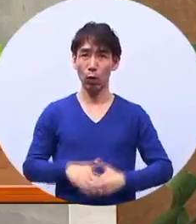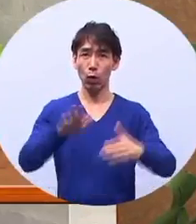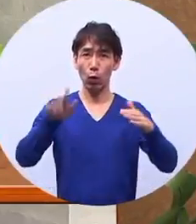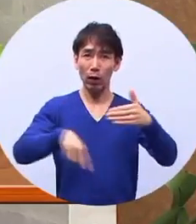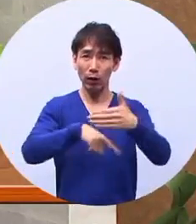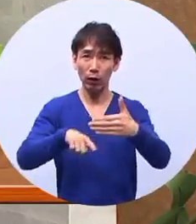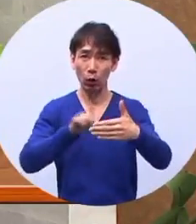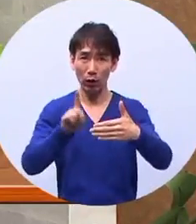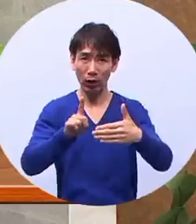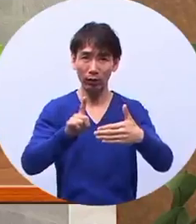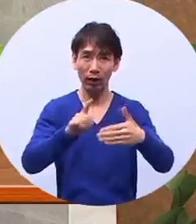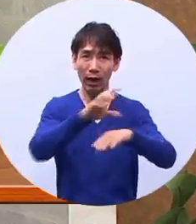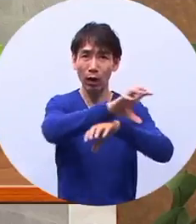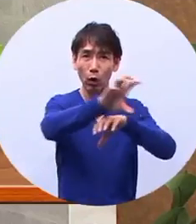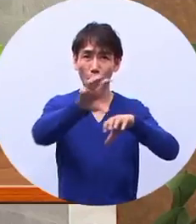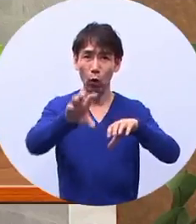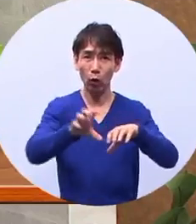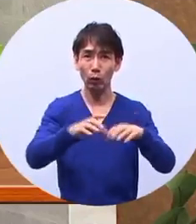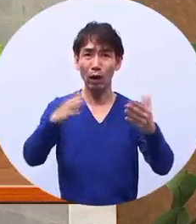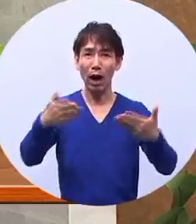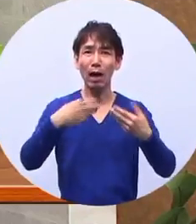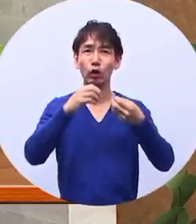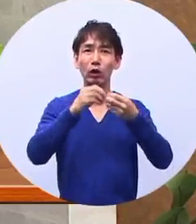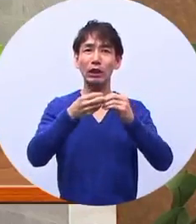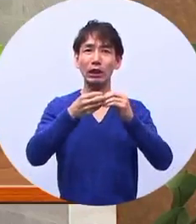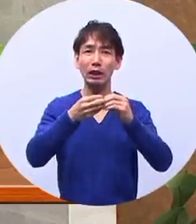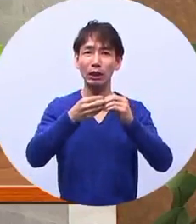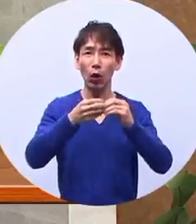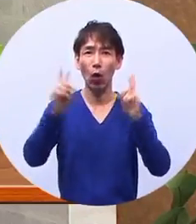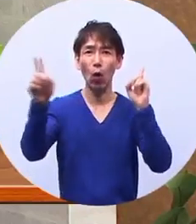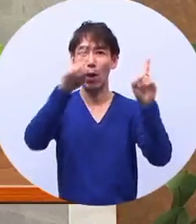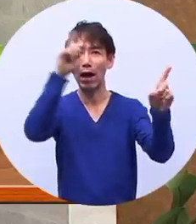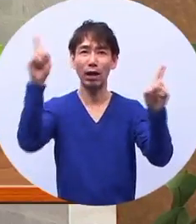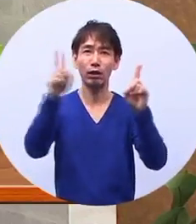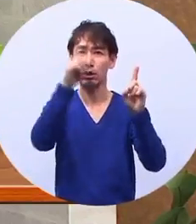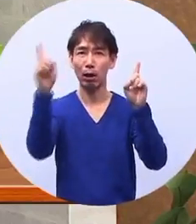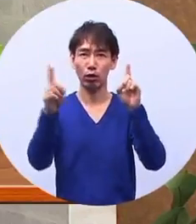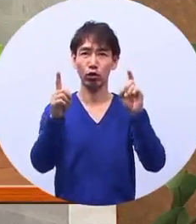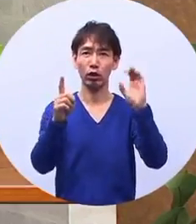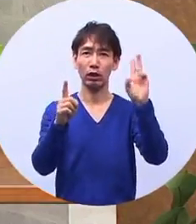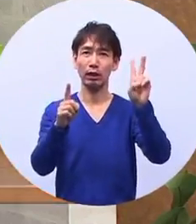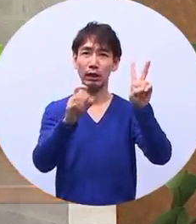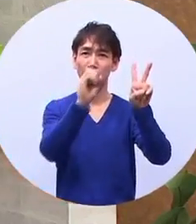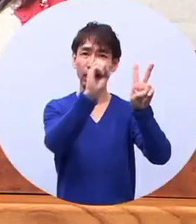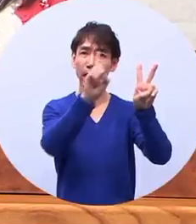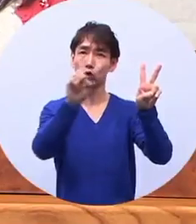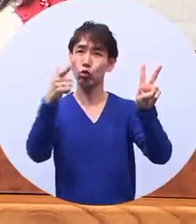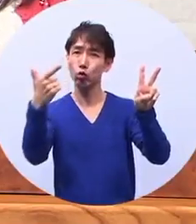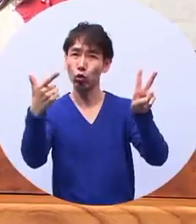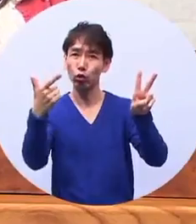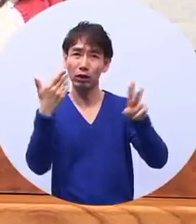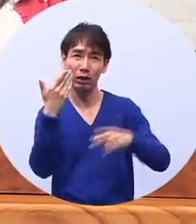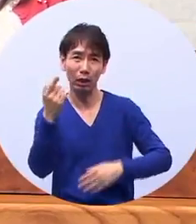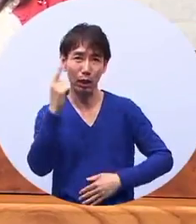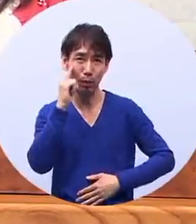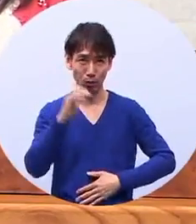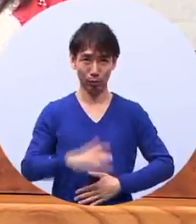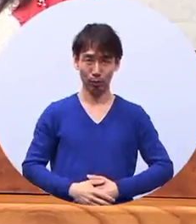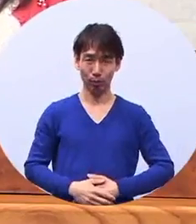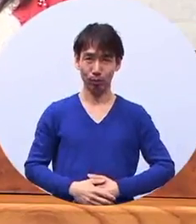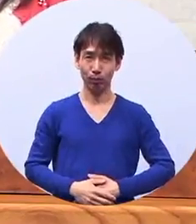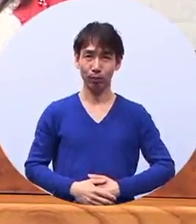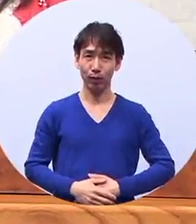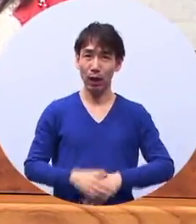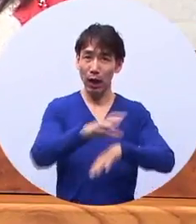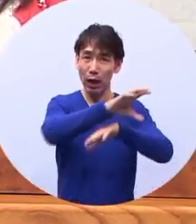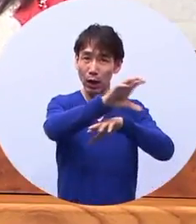江ノ島春色体感フェスティバルカラーズフェスト江ノ島2016について伺います。スタジオには江